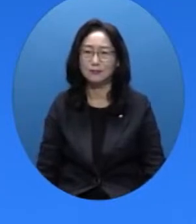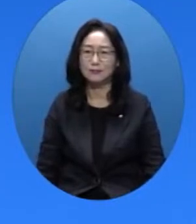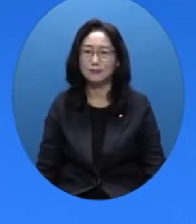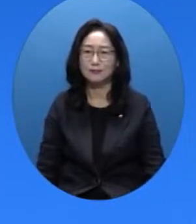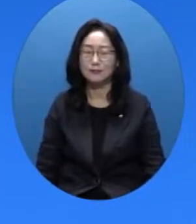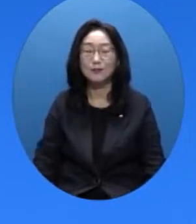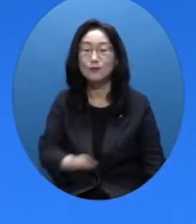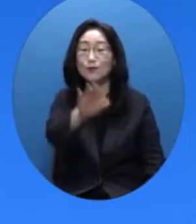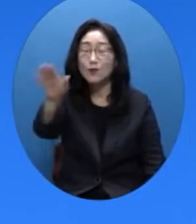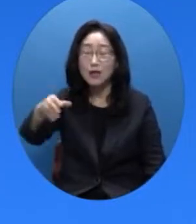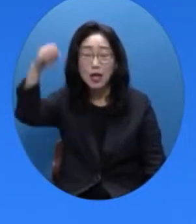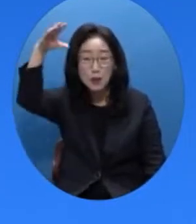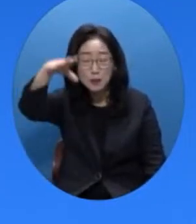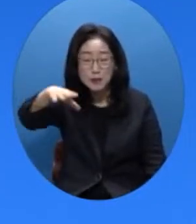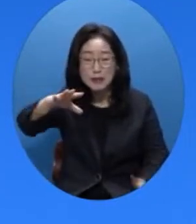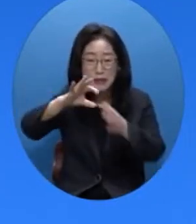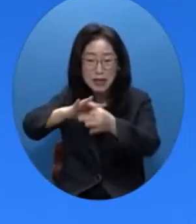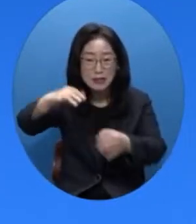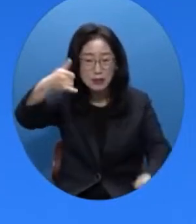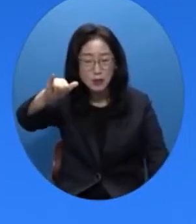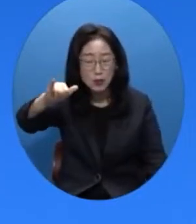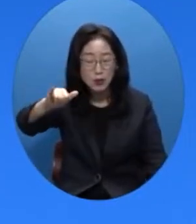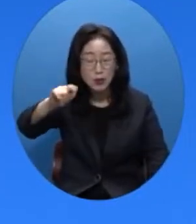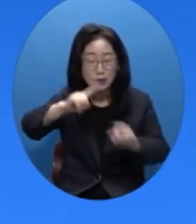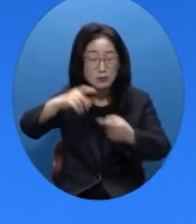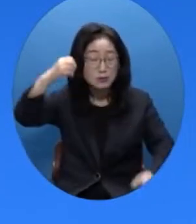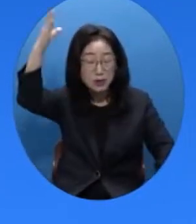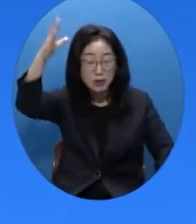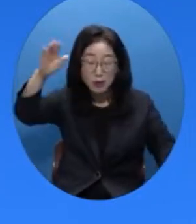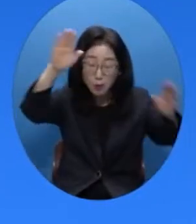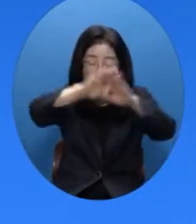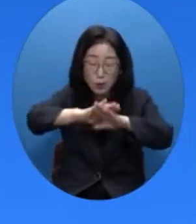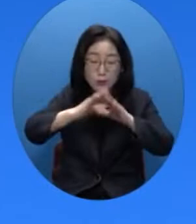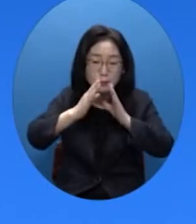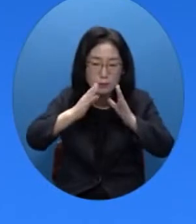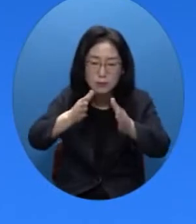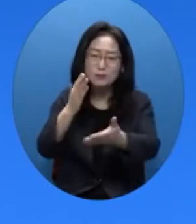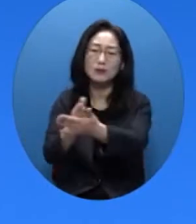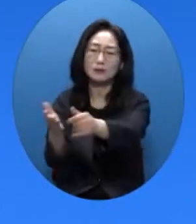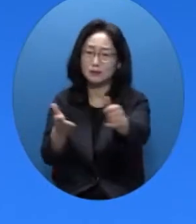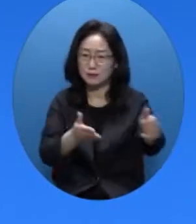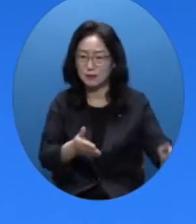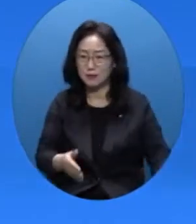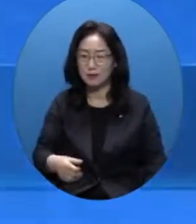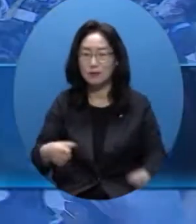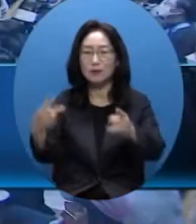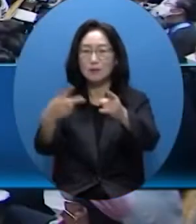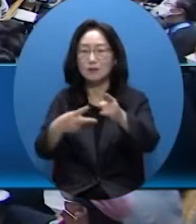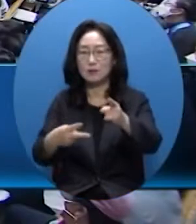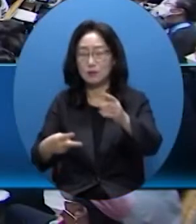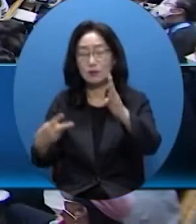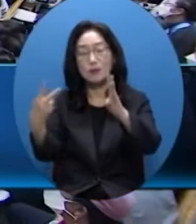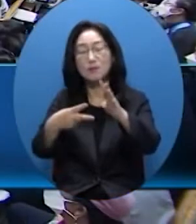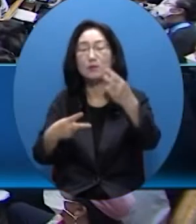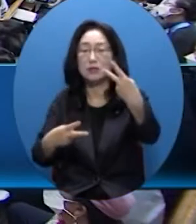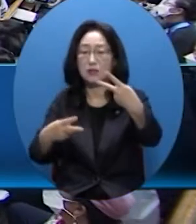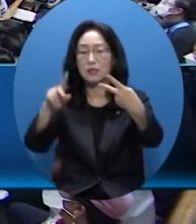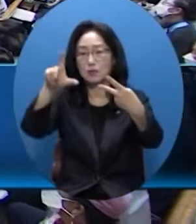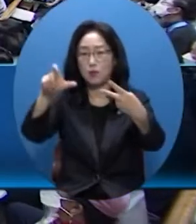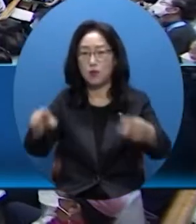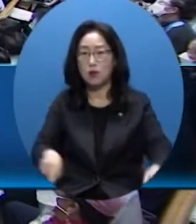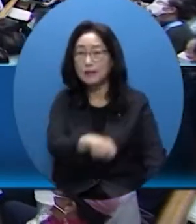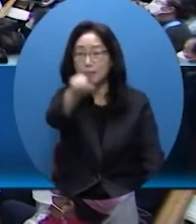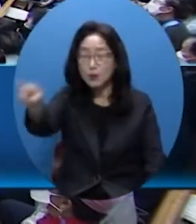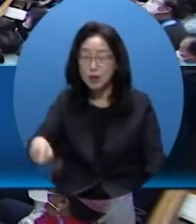우리가 빛을 하는 것을 망각하고 어둠에 묻혀 지내면 안 됩니다 1 부서 2장 15절 말씀 합니다 이런 너희가